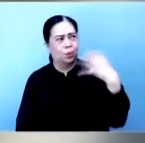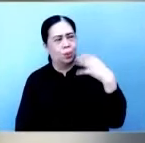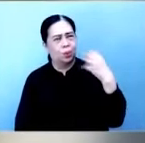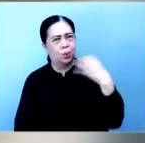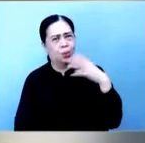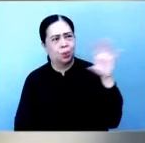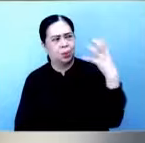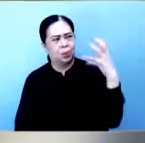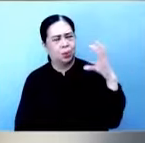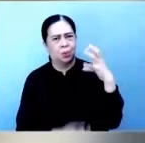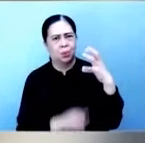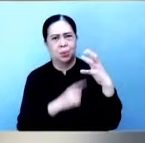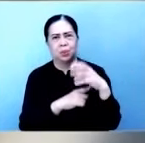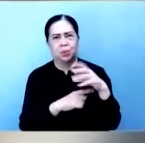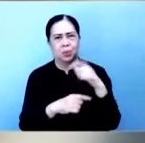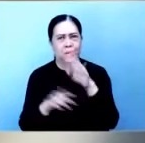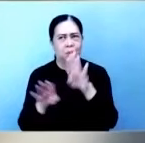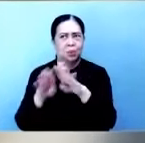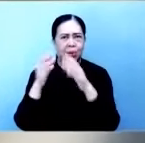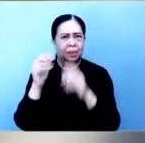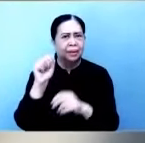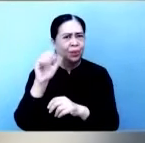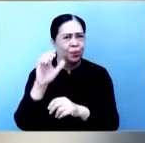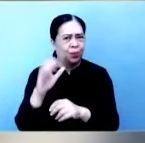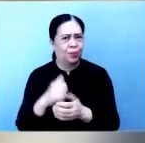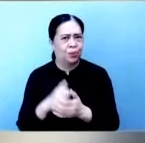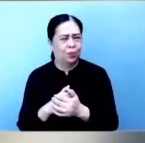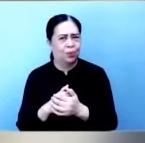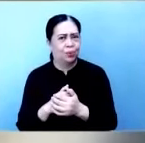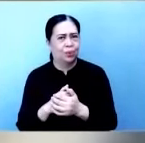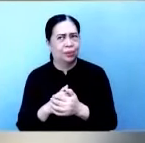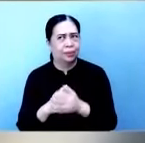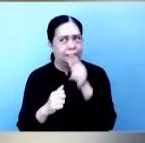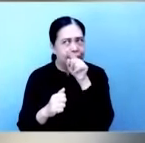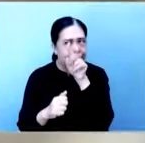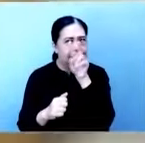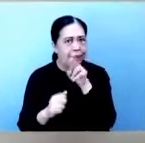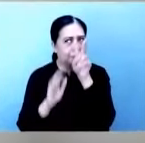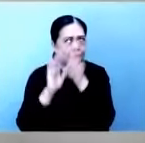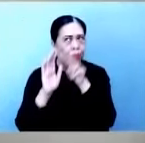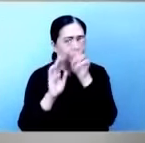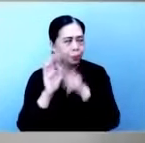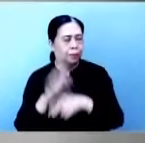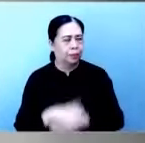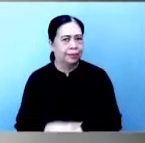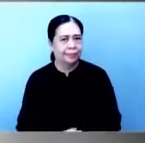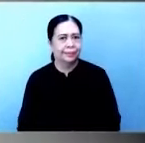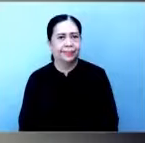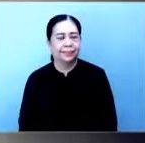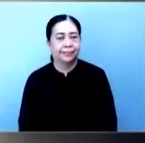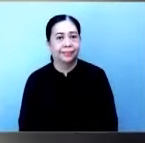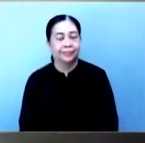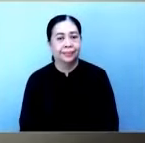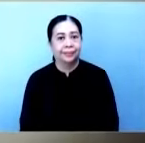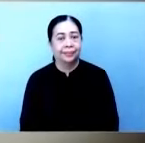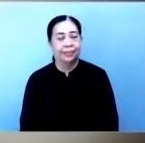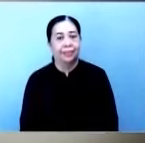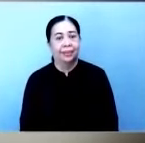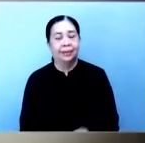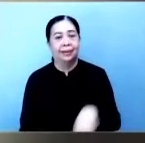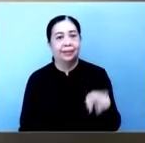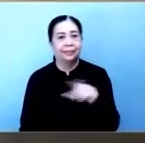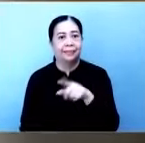hindi pa rin binubuksan yung aircon. Hindi makuha sa tingin pa bijo-bijo pa. Ang Team Lusog ng Santa